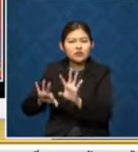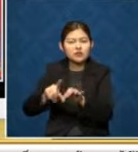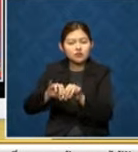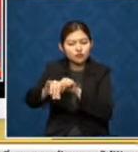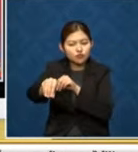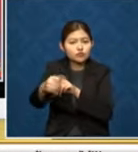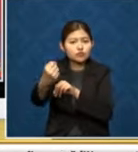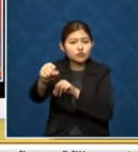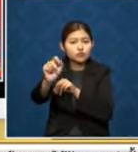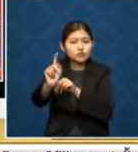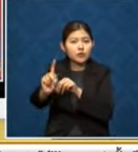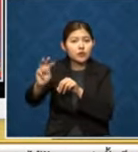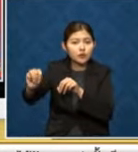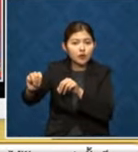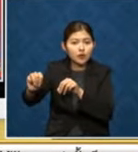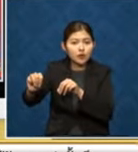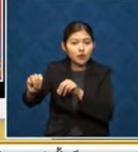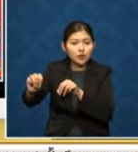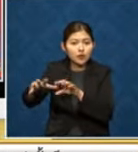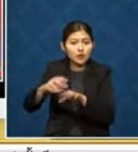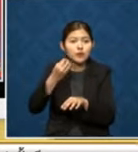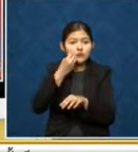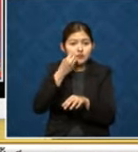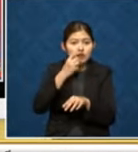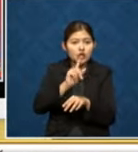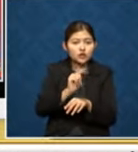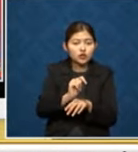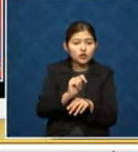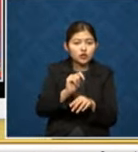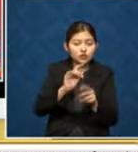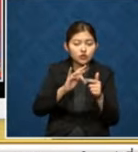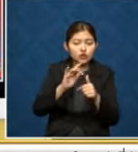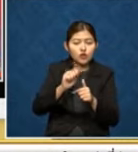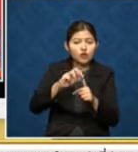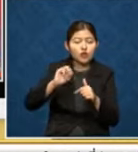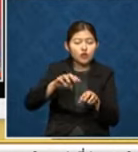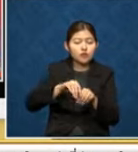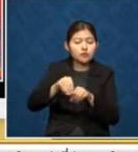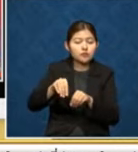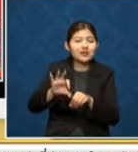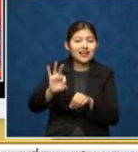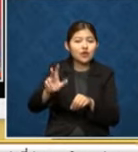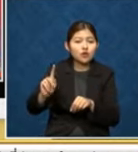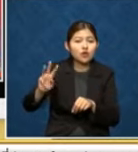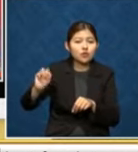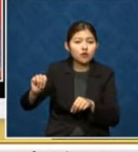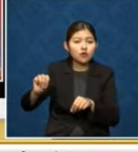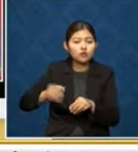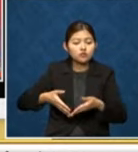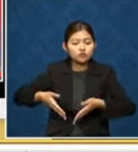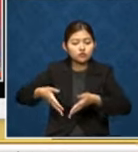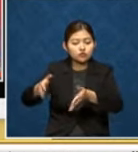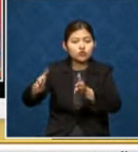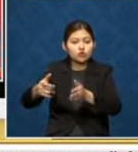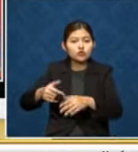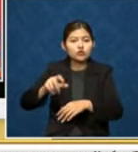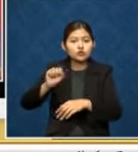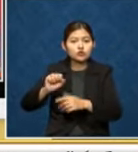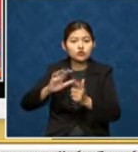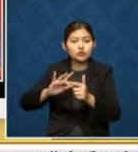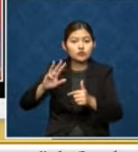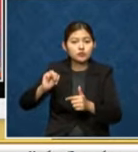ครับท่านประธานถนนจากบ้านต้องตำบลบ้านโคกไปอำเภอสุวรรณประมาณ9กิโลเมตรถนนทางเข้าบ้านส้มปล่อย